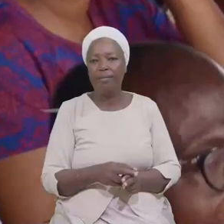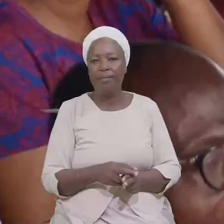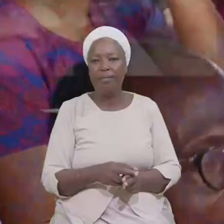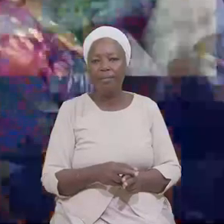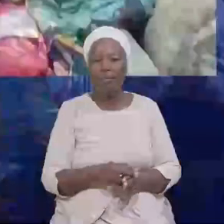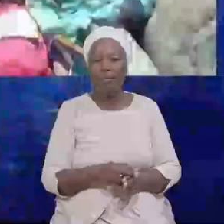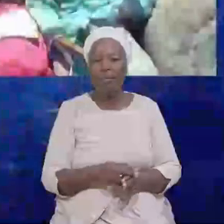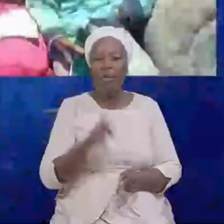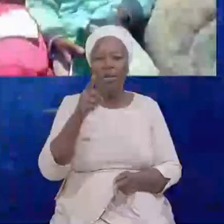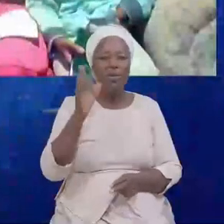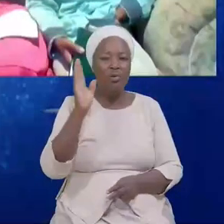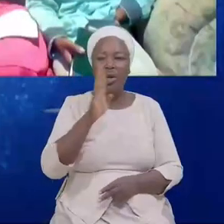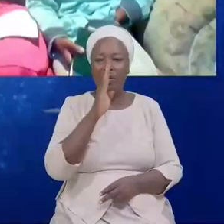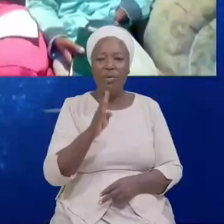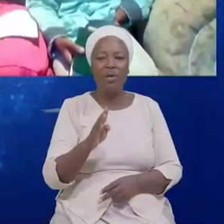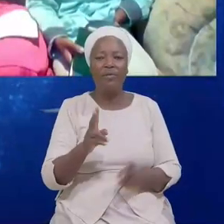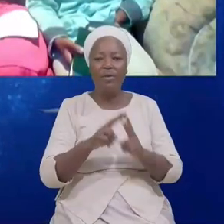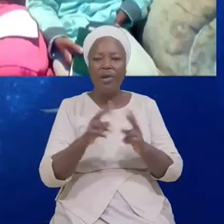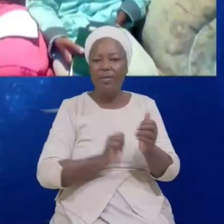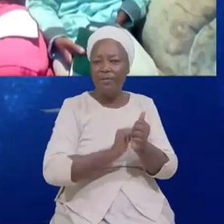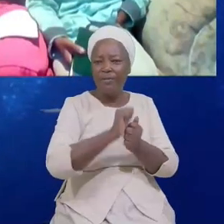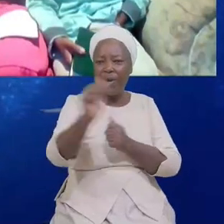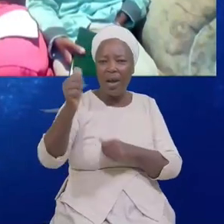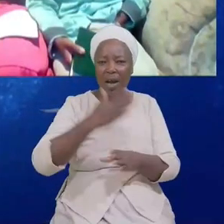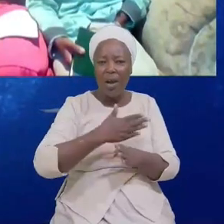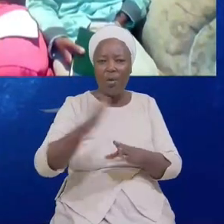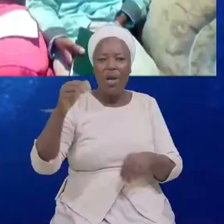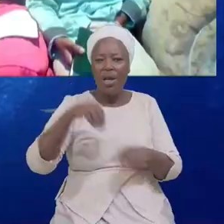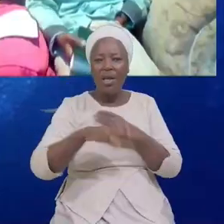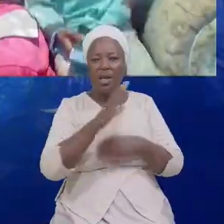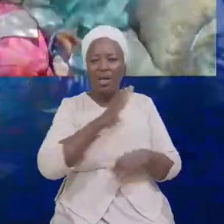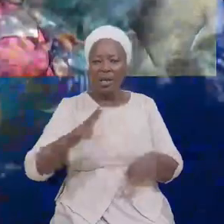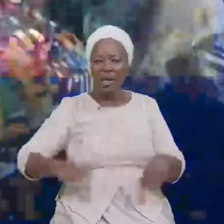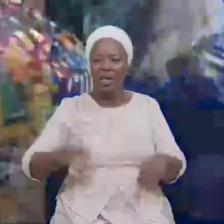Tu étais tellement éloigné, loin de Christ,